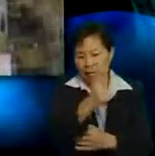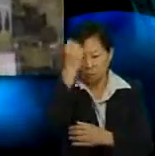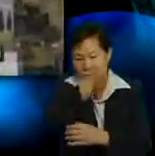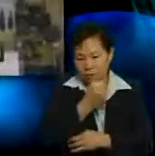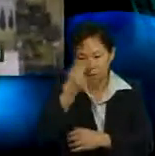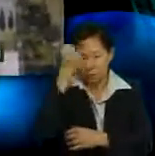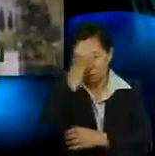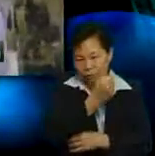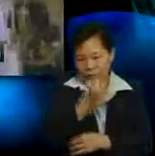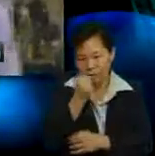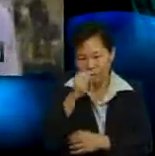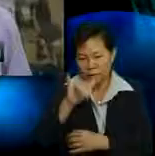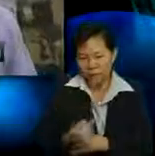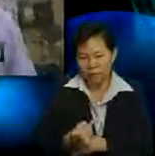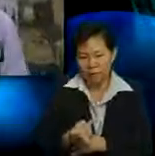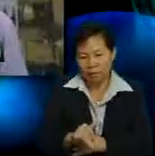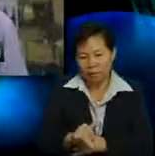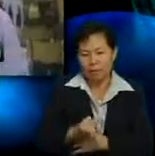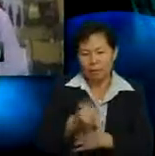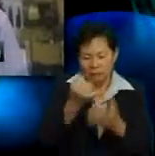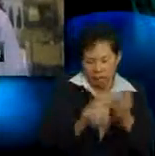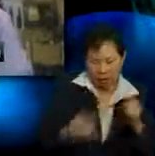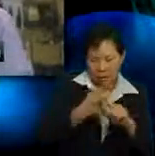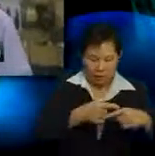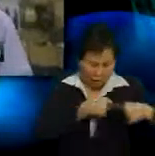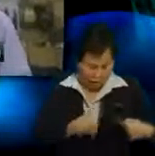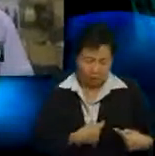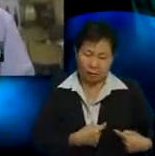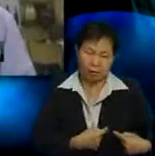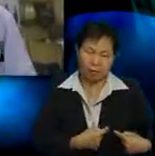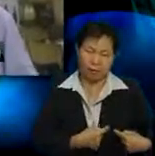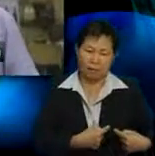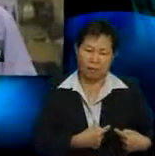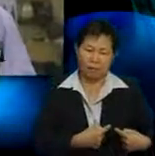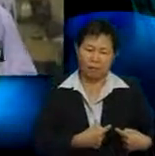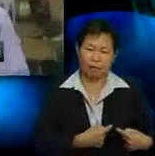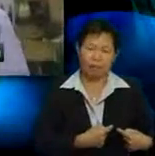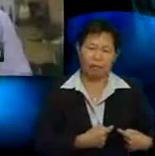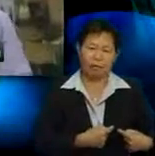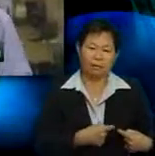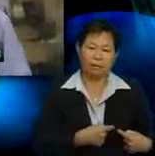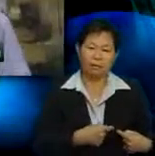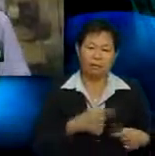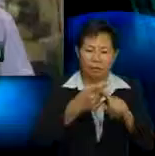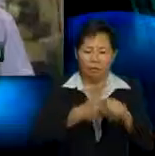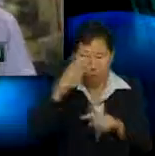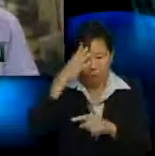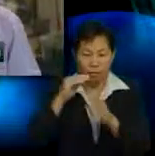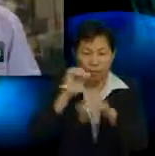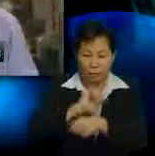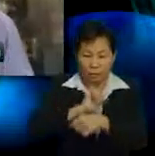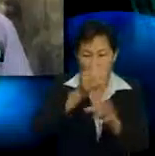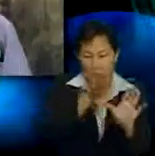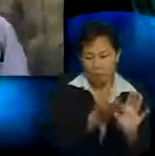yang mesti dilahirkan dari hati. Pasal bila kami dari pengalaman bekerja di